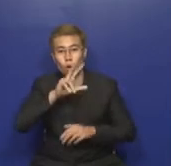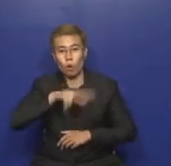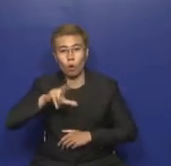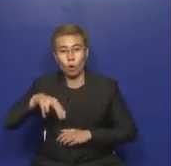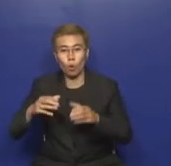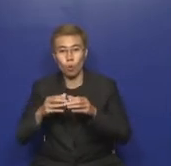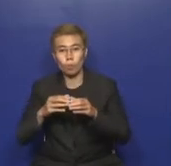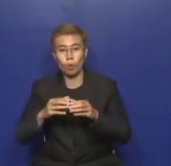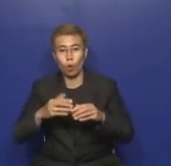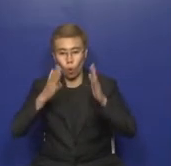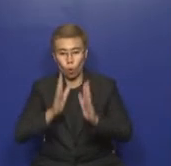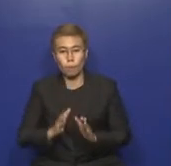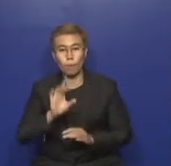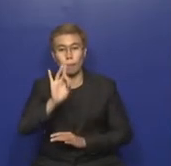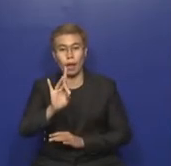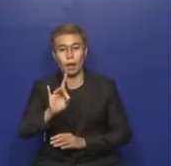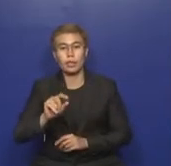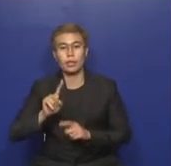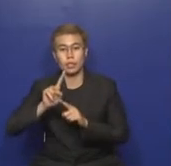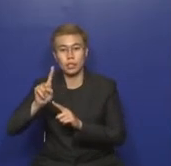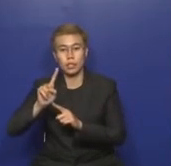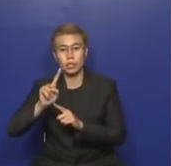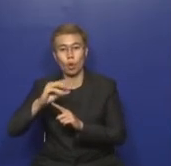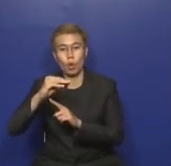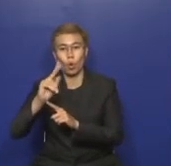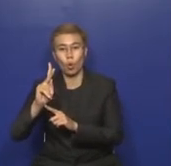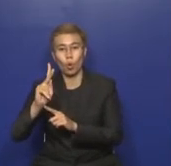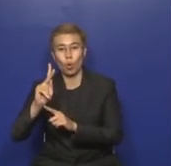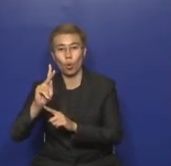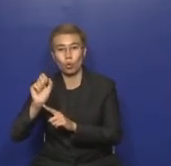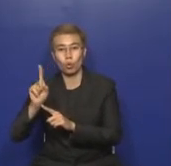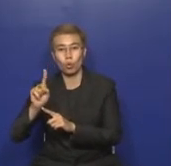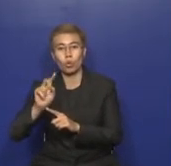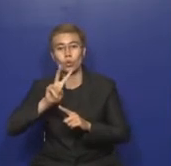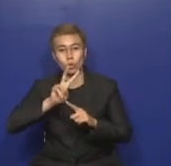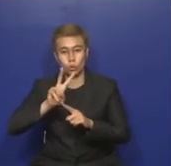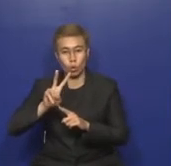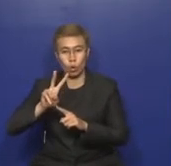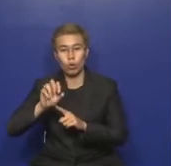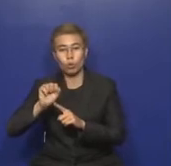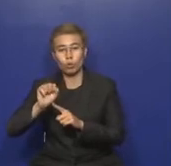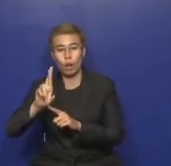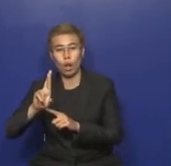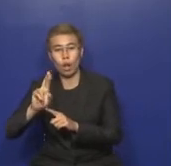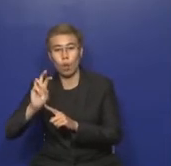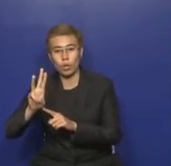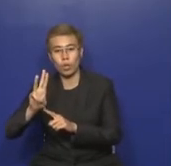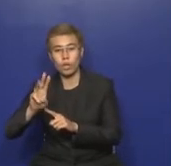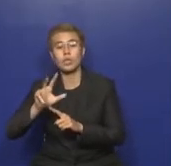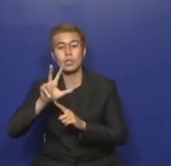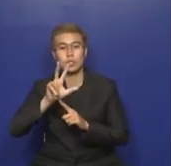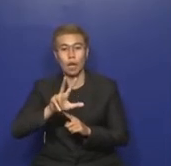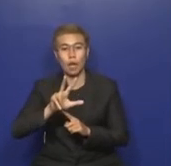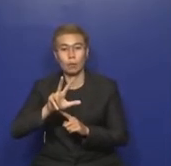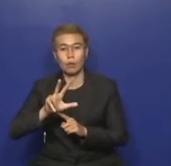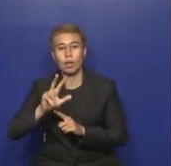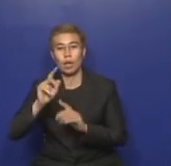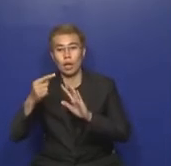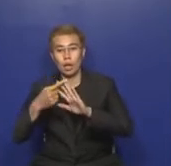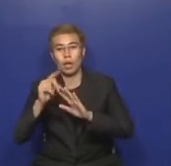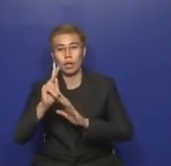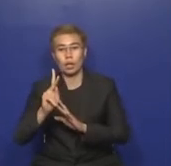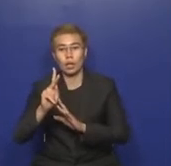ดังนี้1นายโกศลปัทมะ2นายสุรวิทย์คนสมบูรณ์3นายเกษมอุ